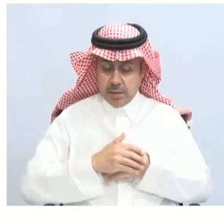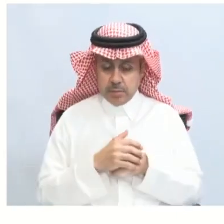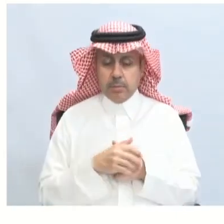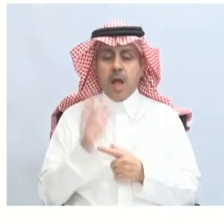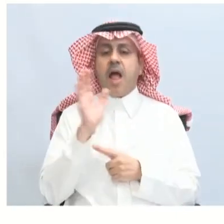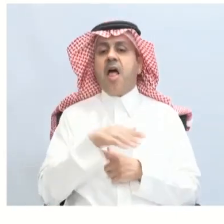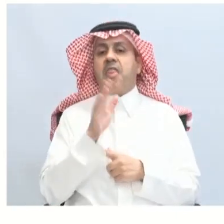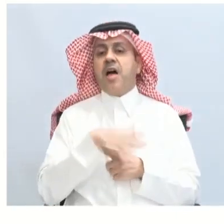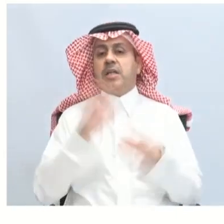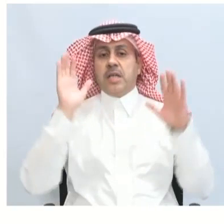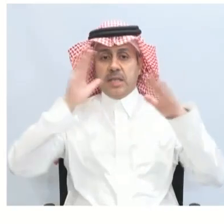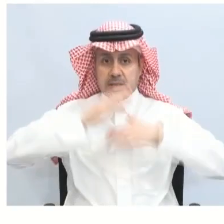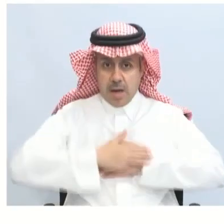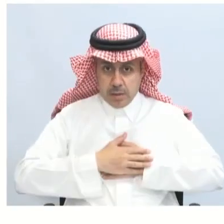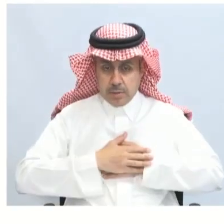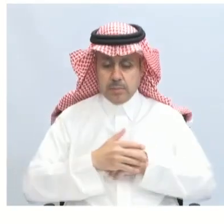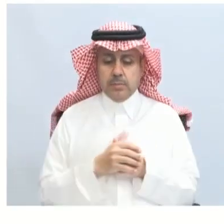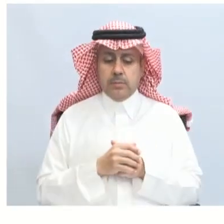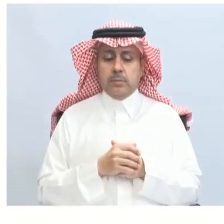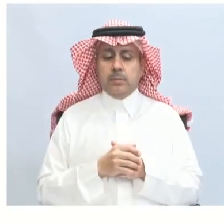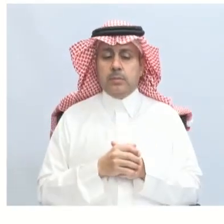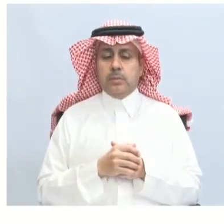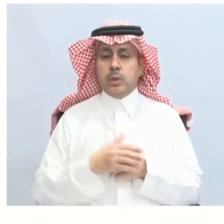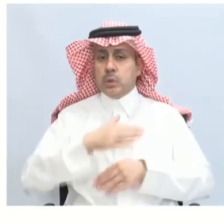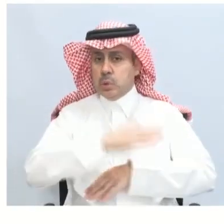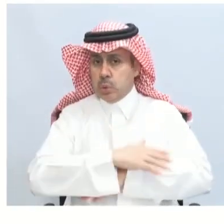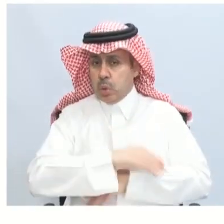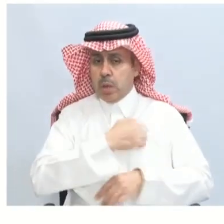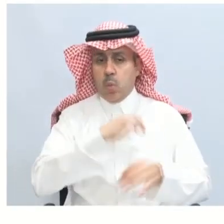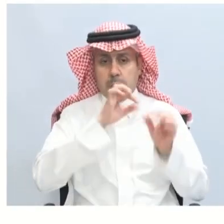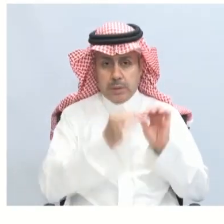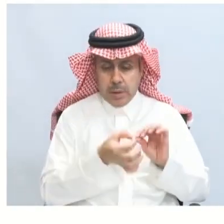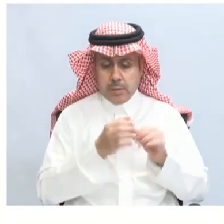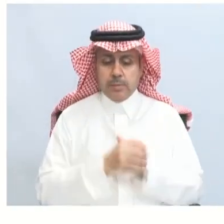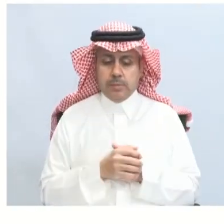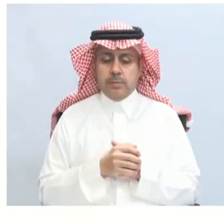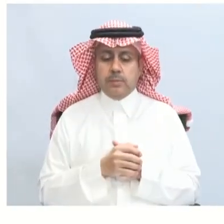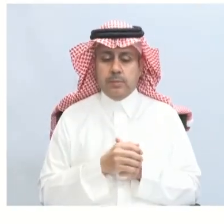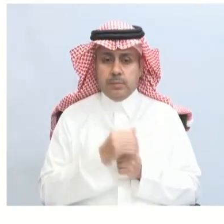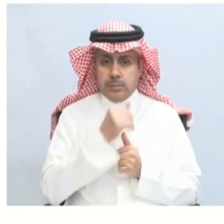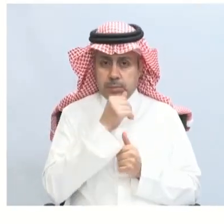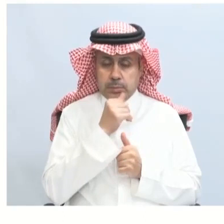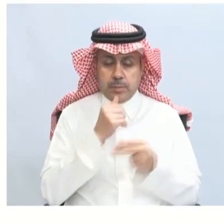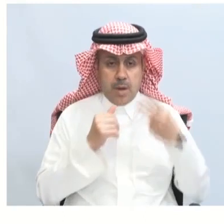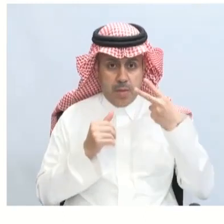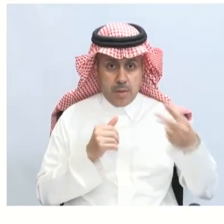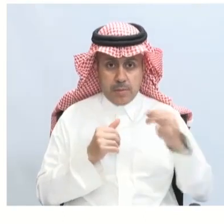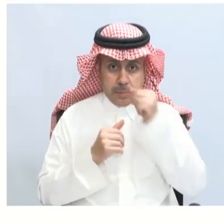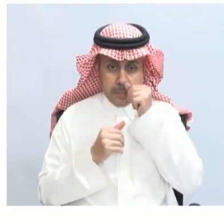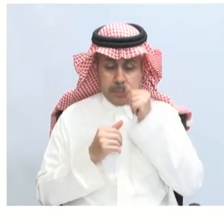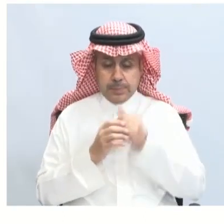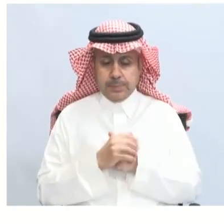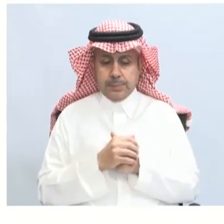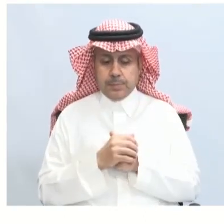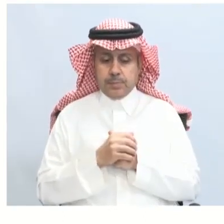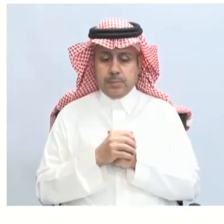اثار الصلاه السلوكيه والاعتقاد فهذا الامر الاول اثار الصلاه الامر الثاني فيما جاء في